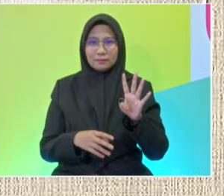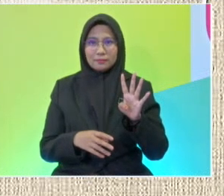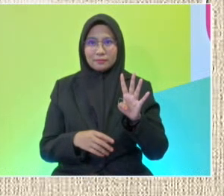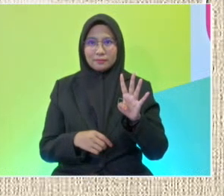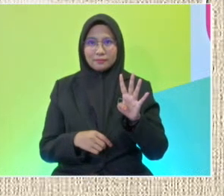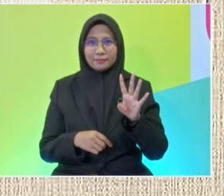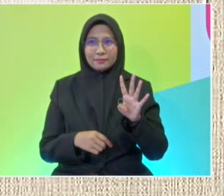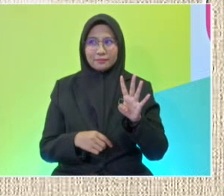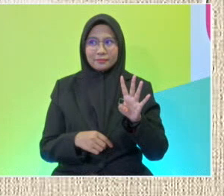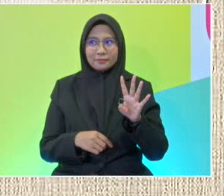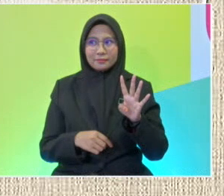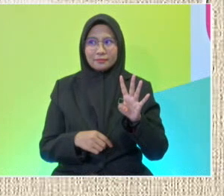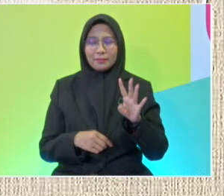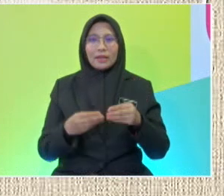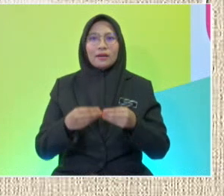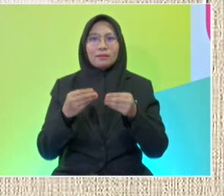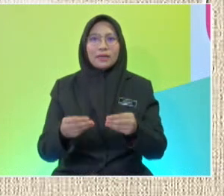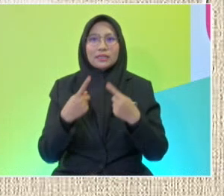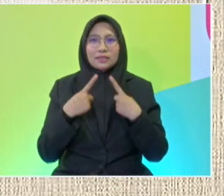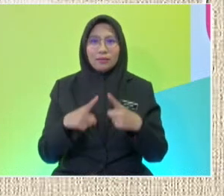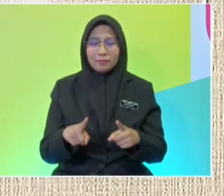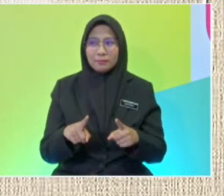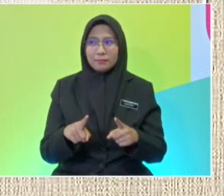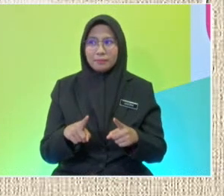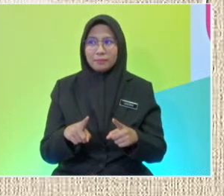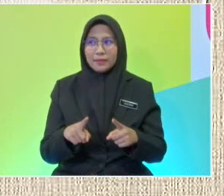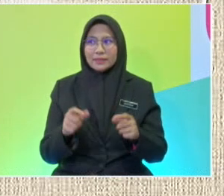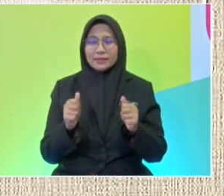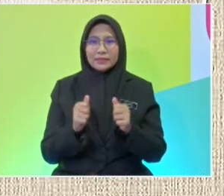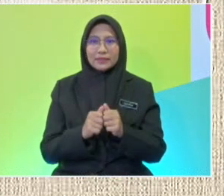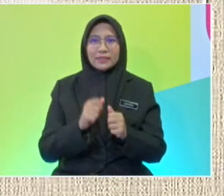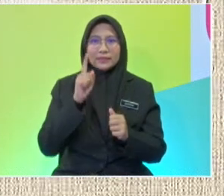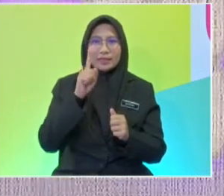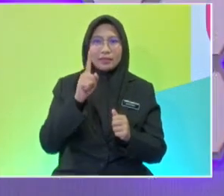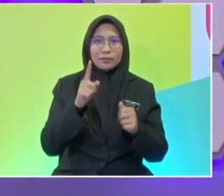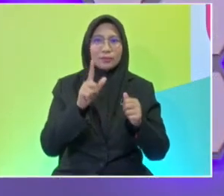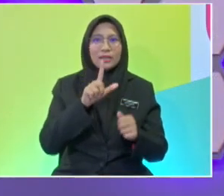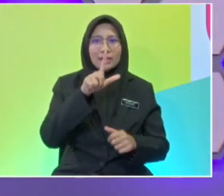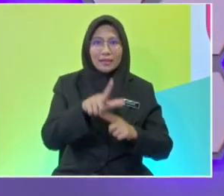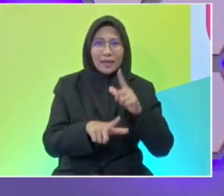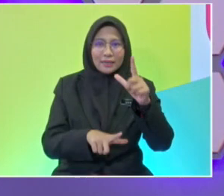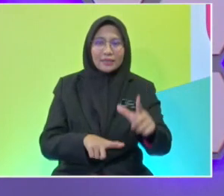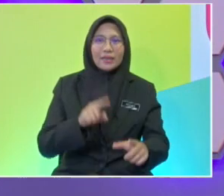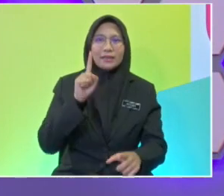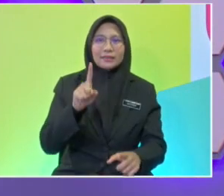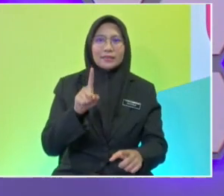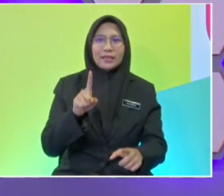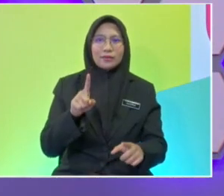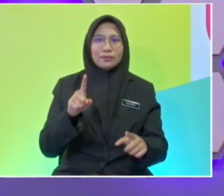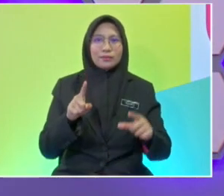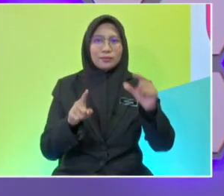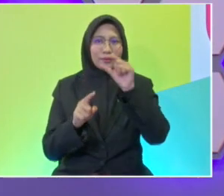Oke bagi jawaban langkah kerja tulis satu langkah satu baris sebab dalam kata profesi adalah bagi-bagi yang